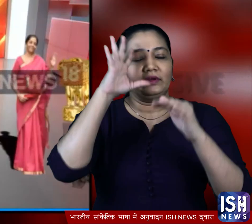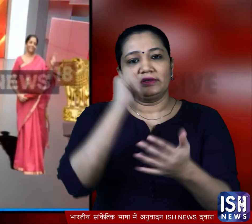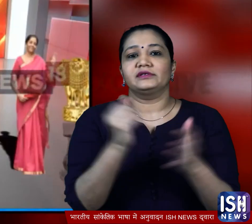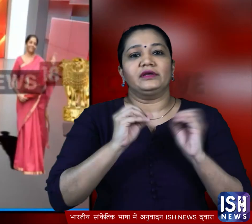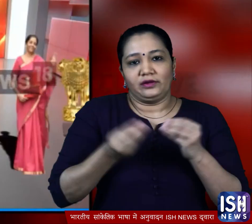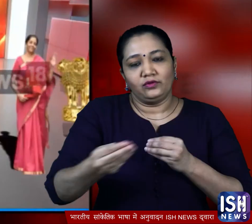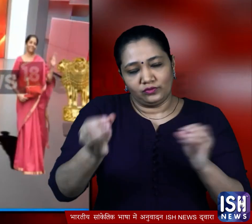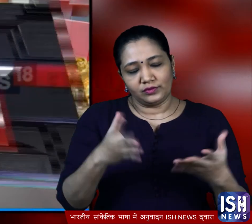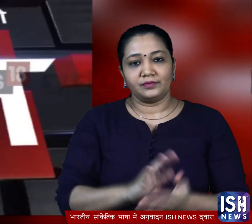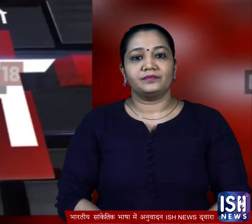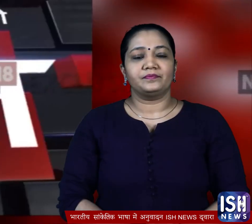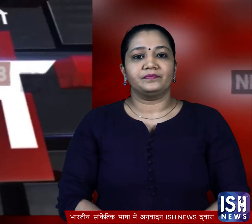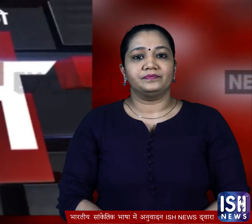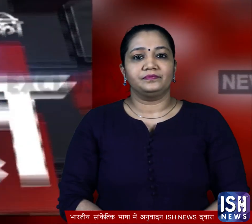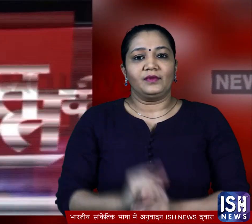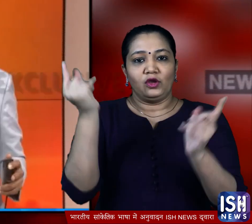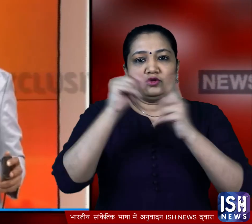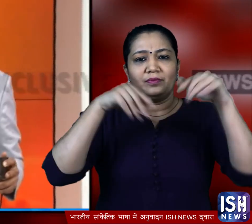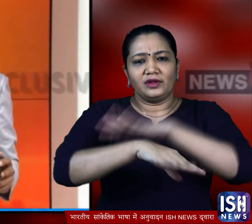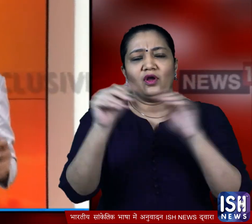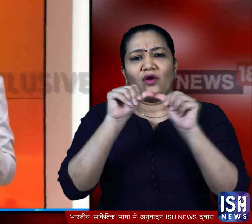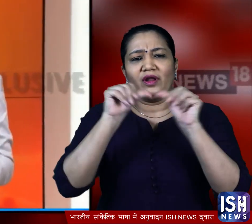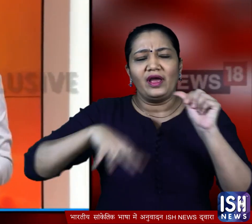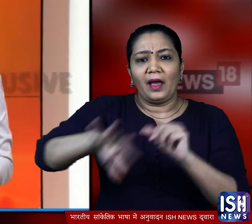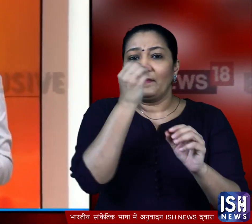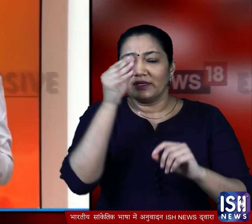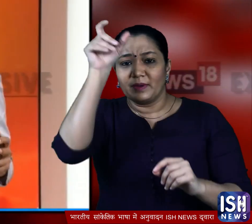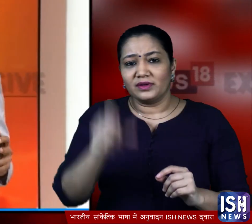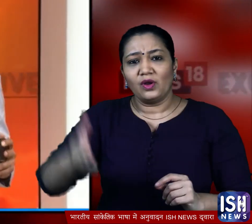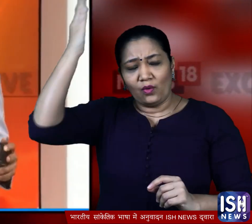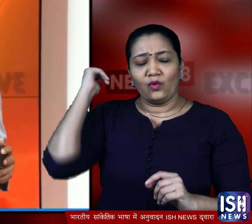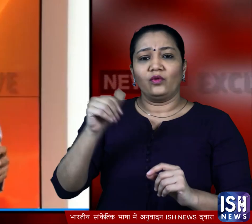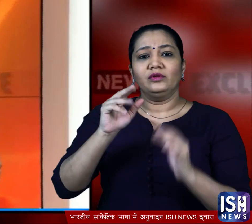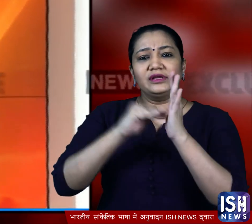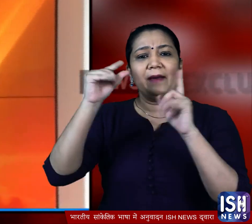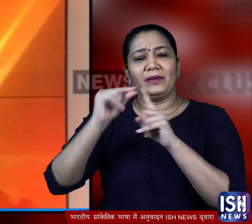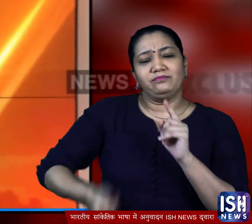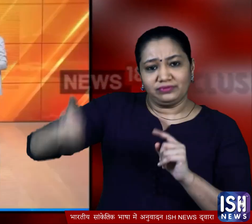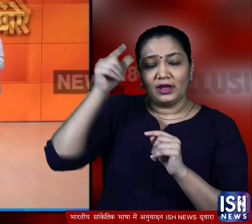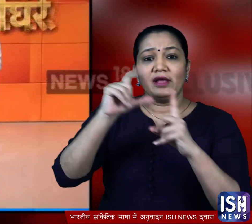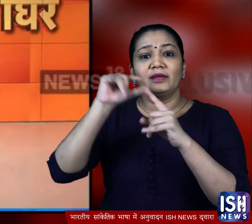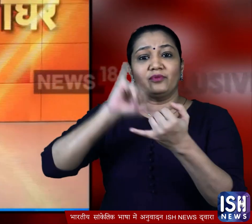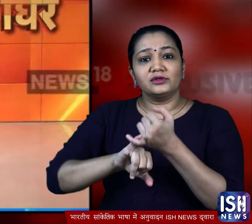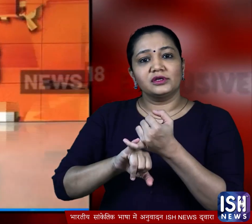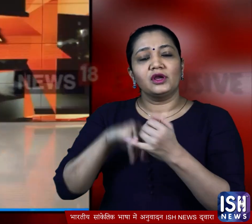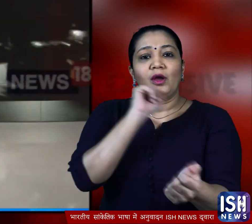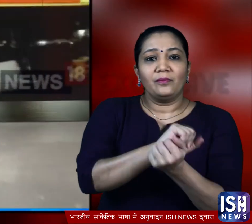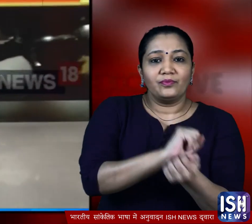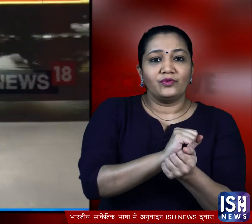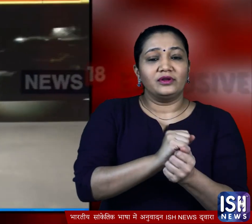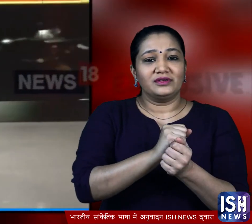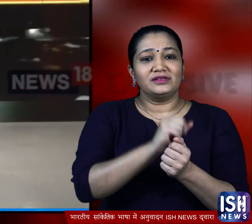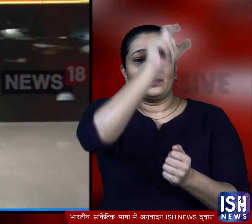फैसला होना अभी बाकी है। उत्तर प्रदेश के औरैया के बीजेपी नेता और पूर्व जिला पंचायत अध्यक्ष दीपू सिंह का पुलिस